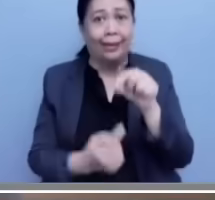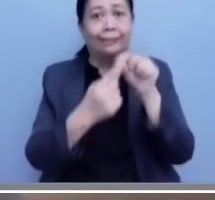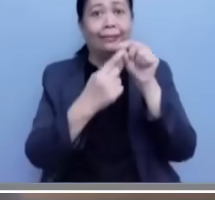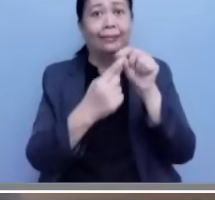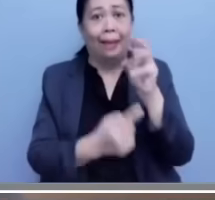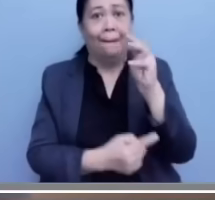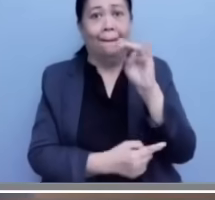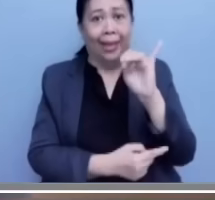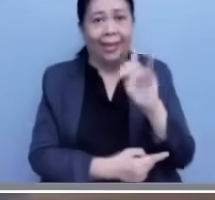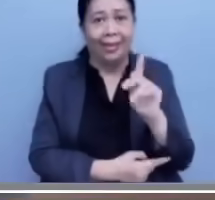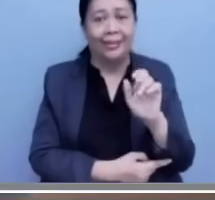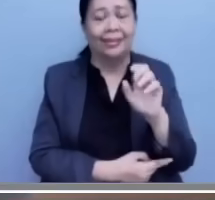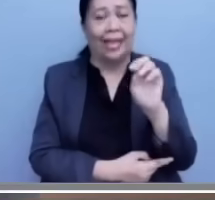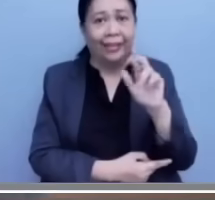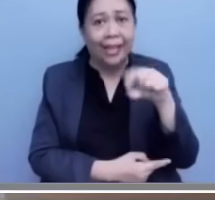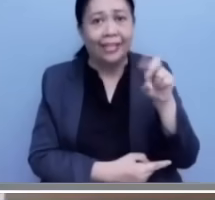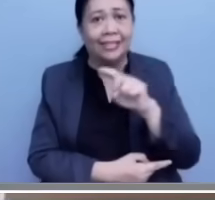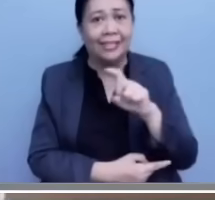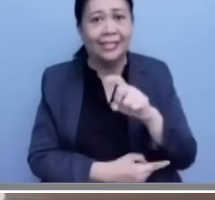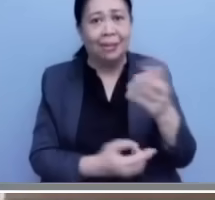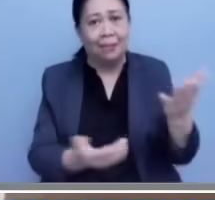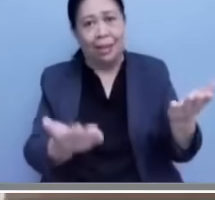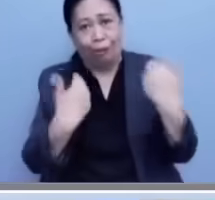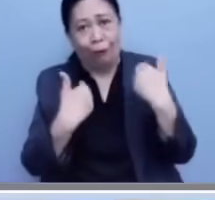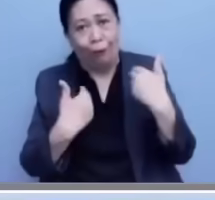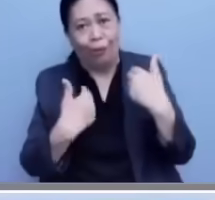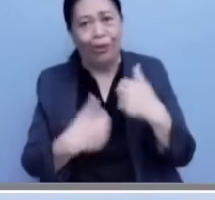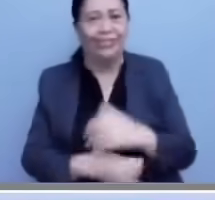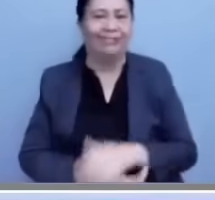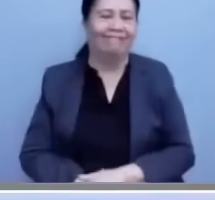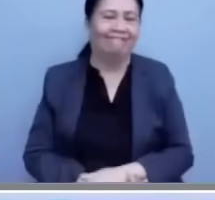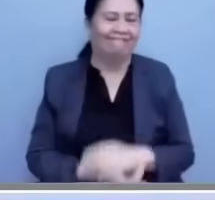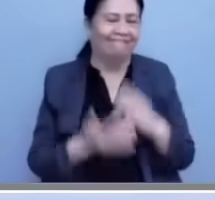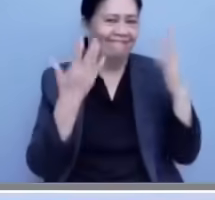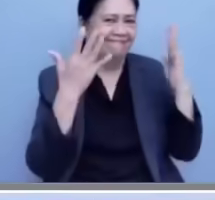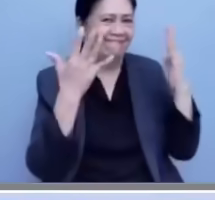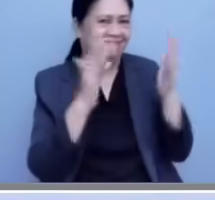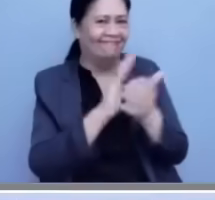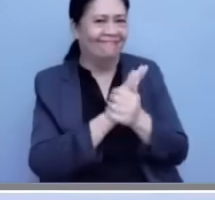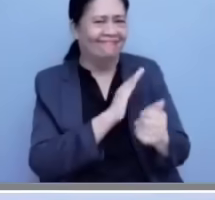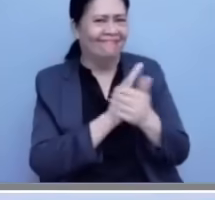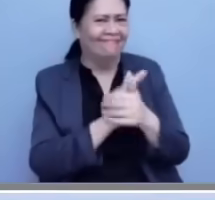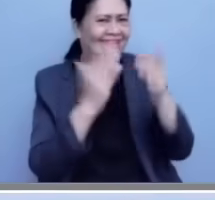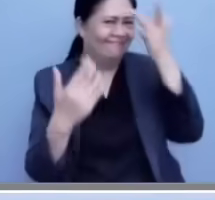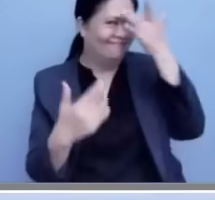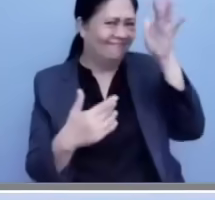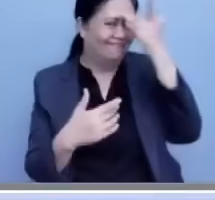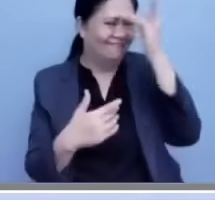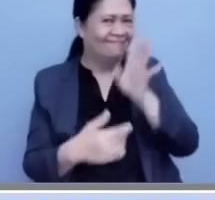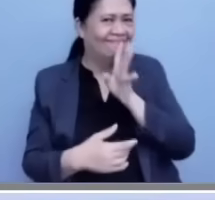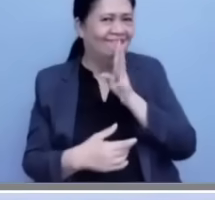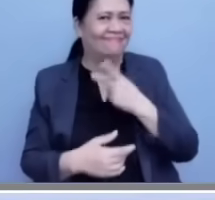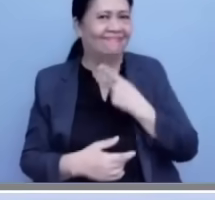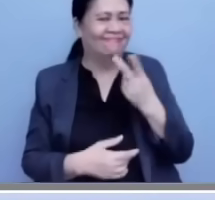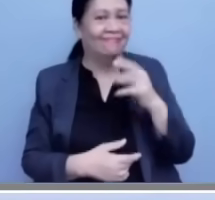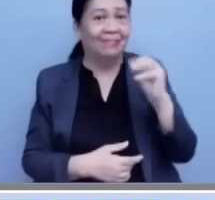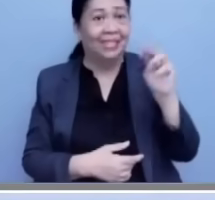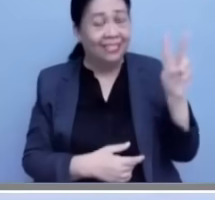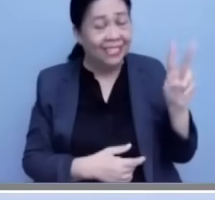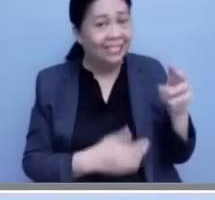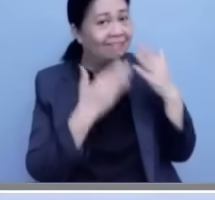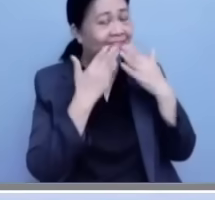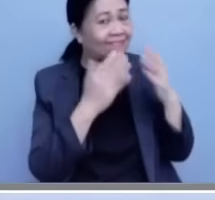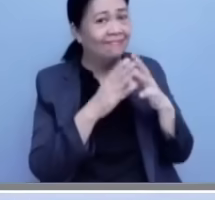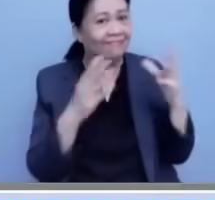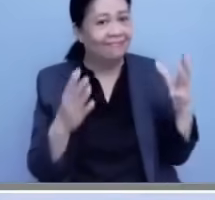Mike Enriquez. Pasok sa Bubblegum. Galing. Abangan natin yan Sunday. Michael V, maraming salamat sa iyo.